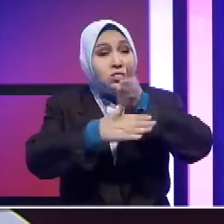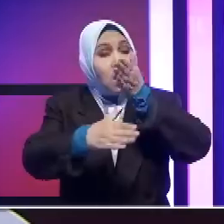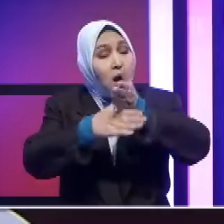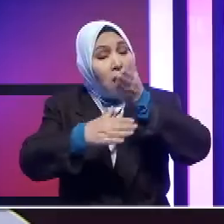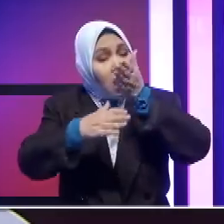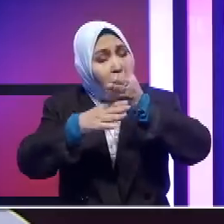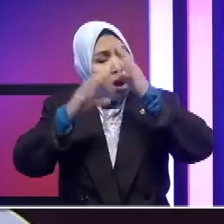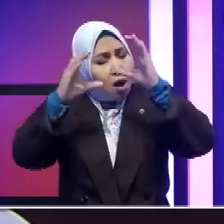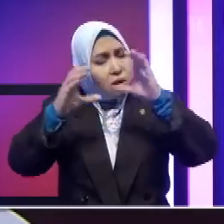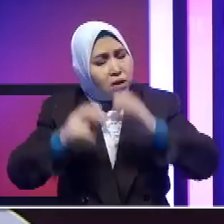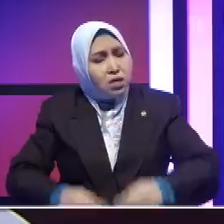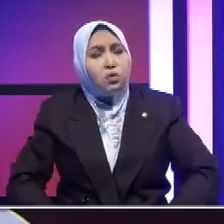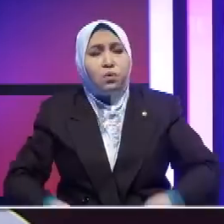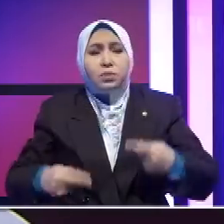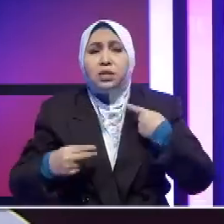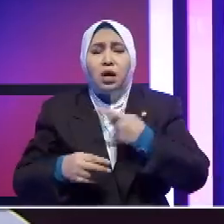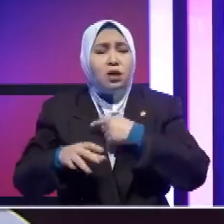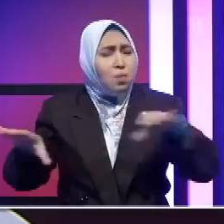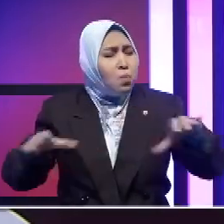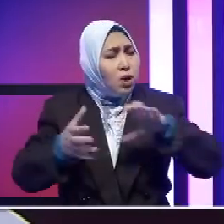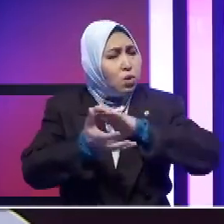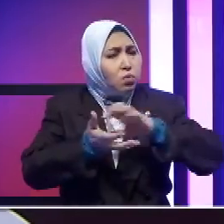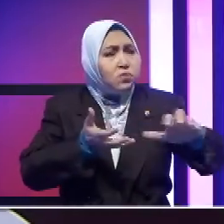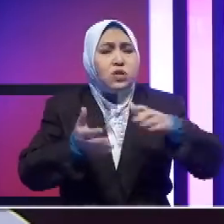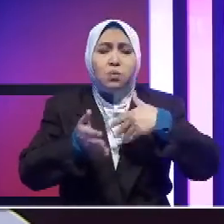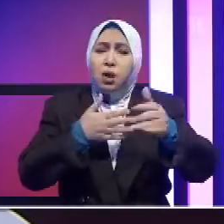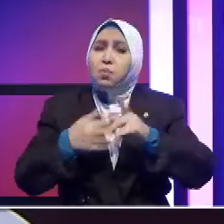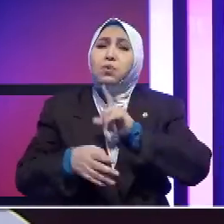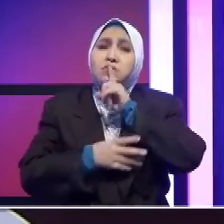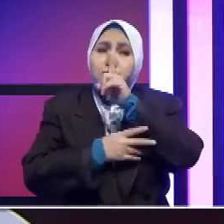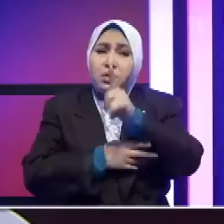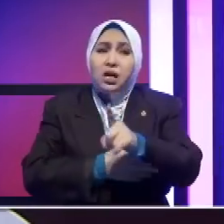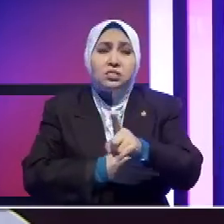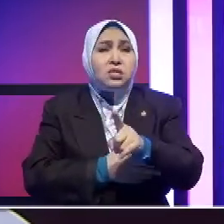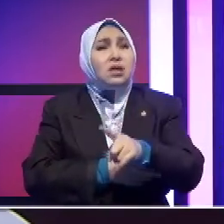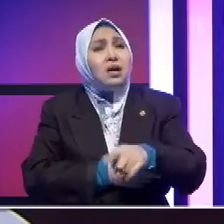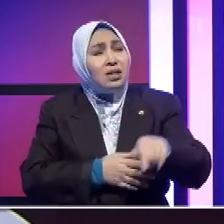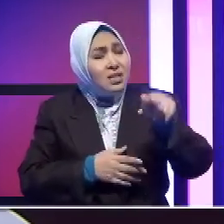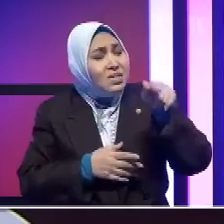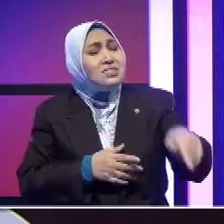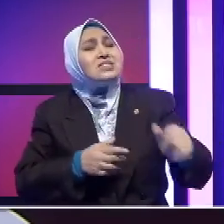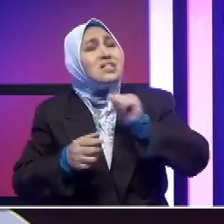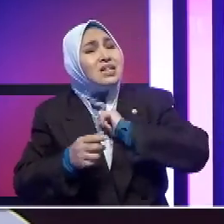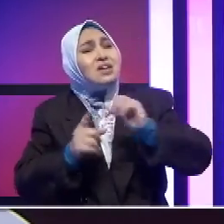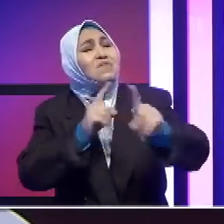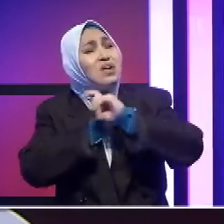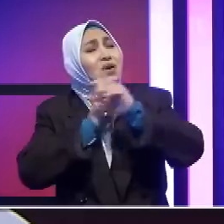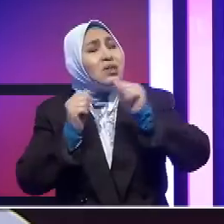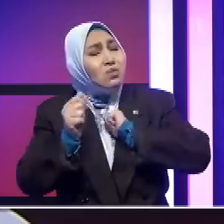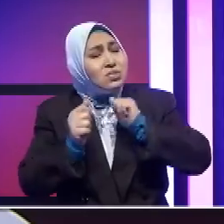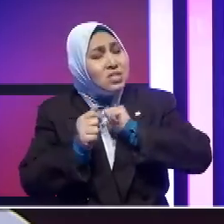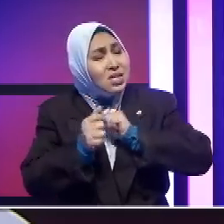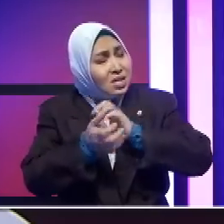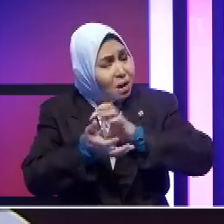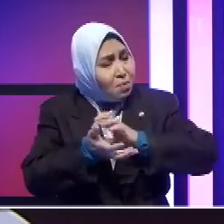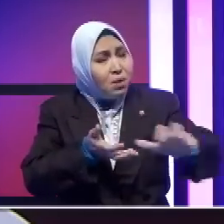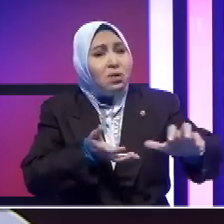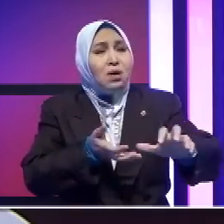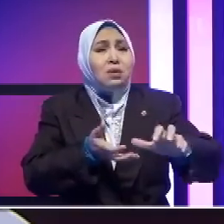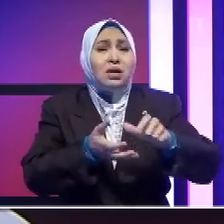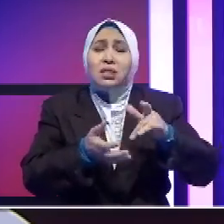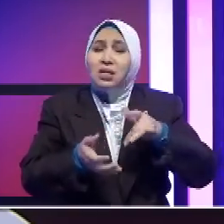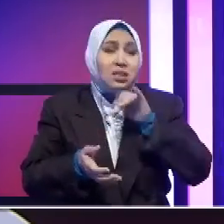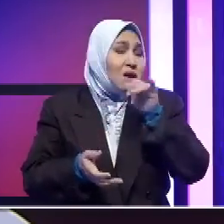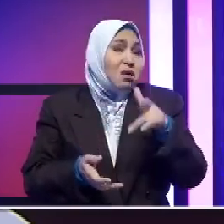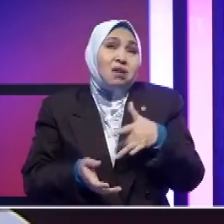kita, dia akan berbuat kerosakan, walaupun sebenarnya mereka lah sendiri yang membuat kerosakan, membunuh Betul. Orang, tapi dia tak